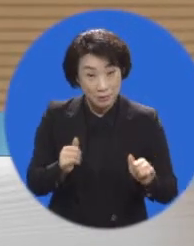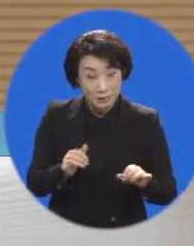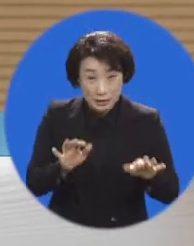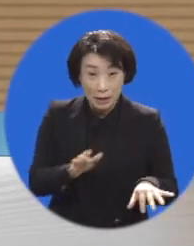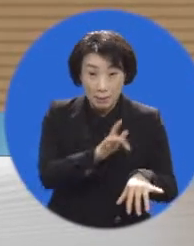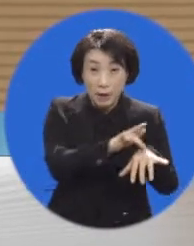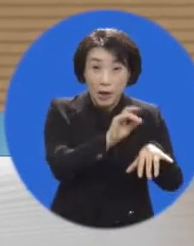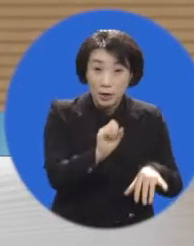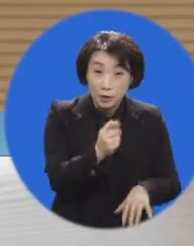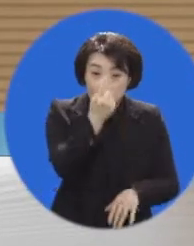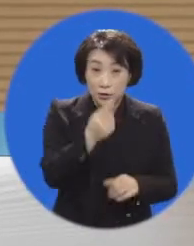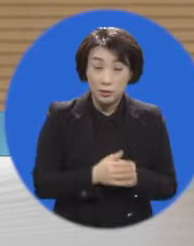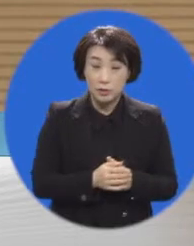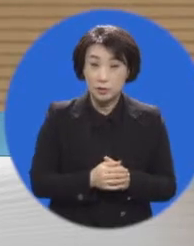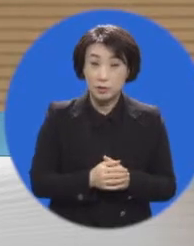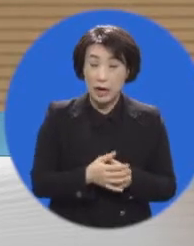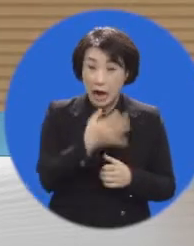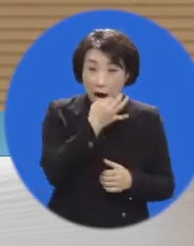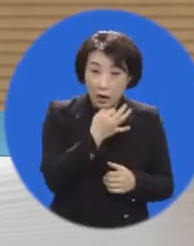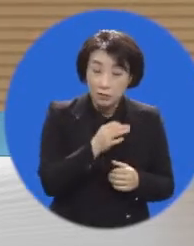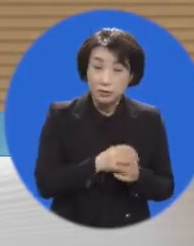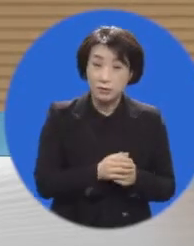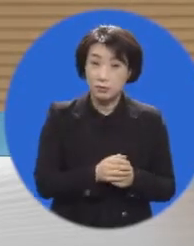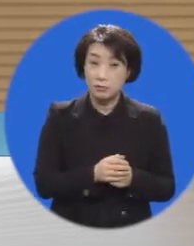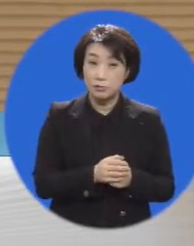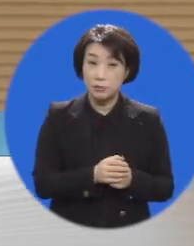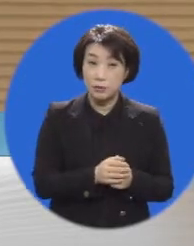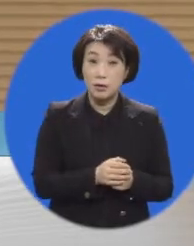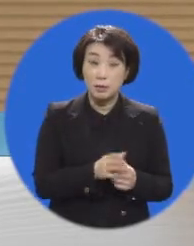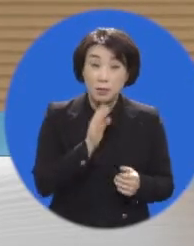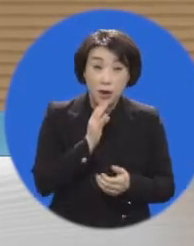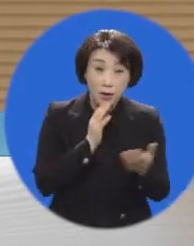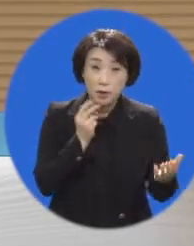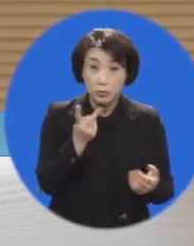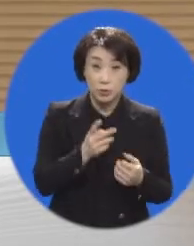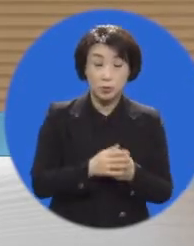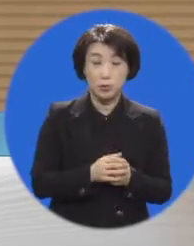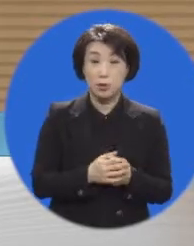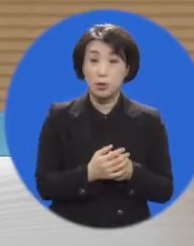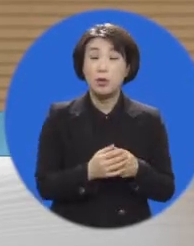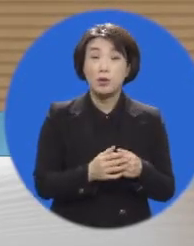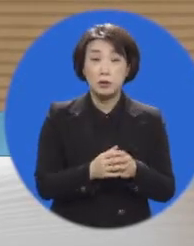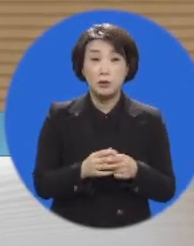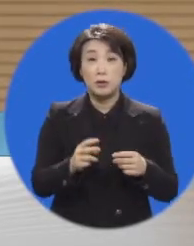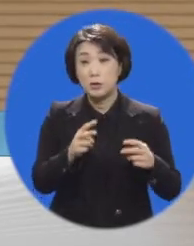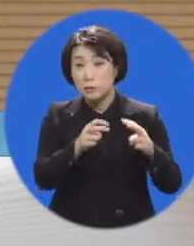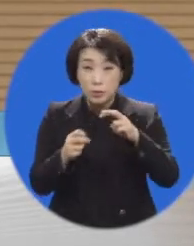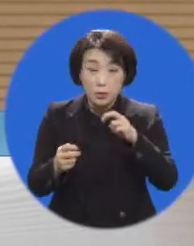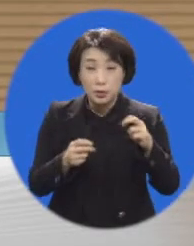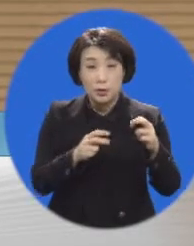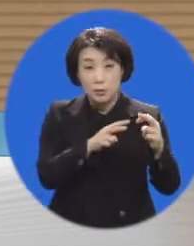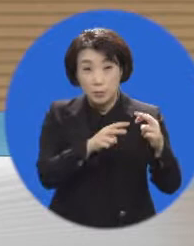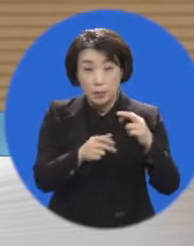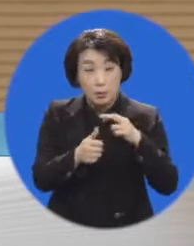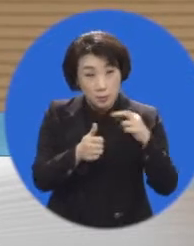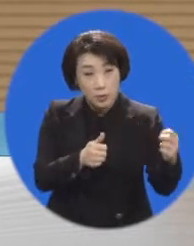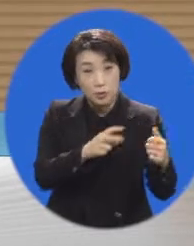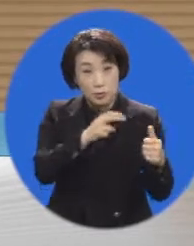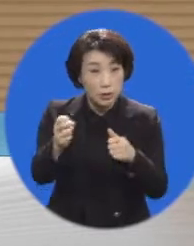마귀로 하여금 욕심을 부리고도 또 미움 다툼 시기들도